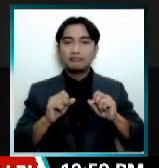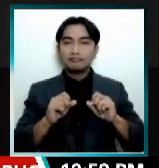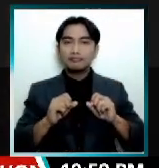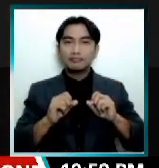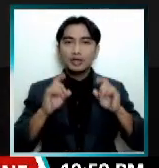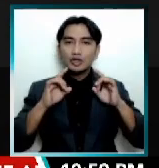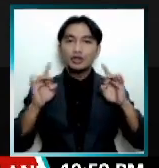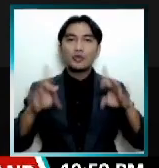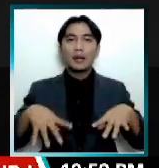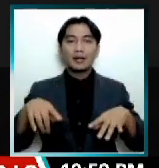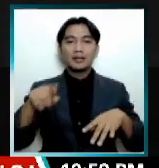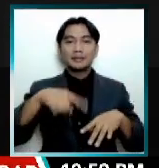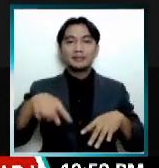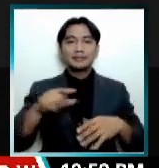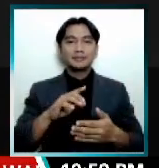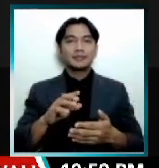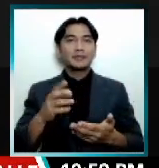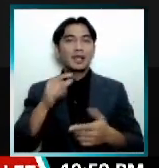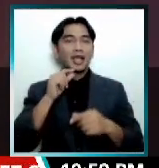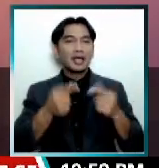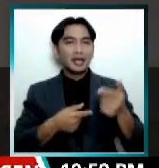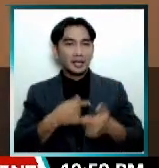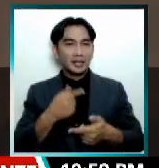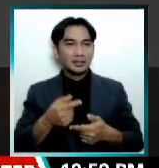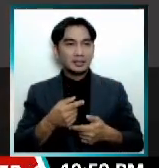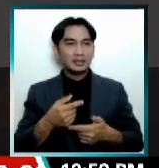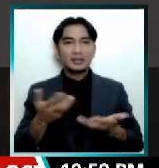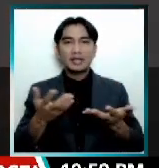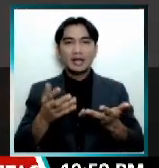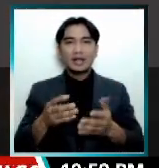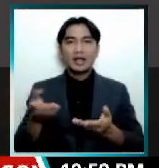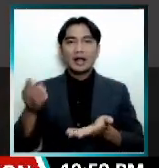ng bandang The 1975 sa London.